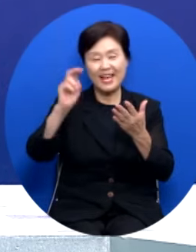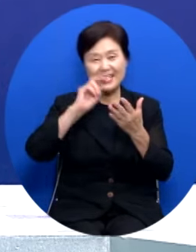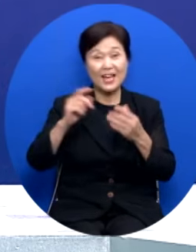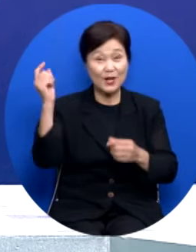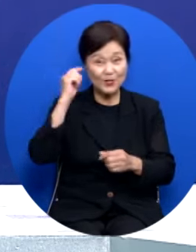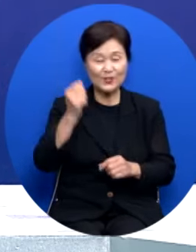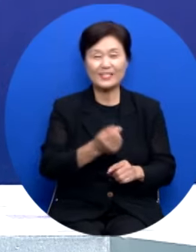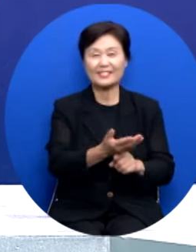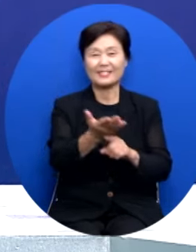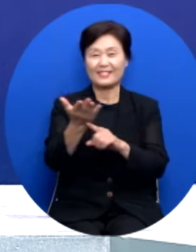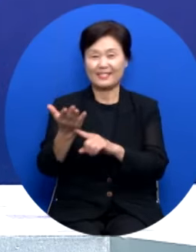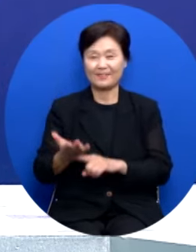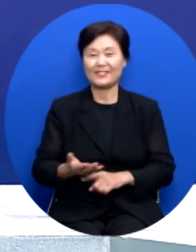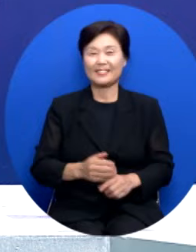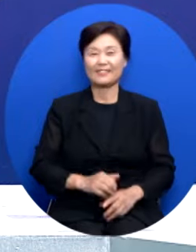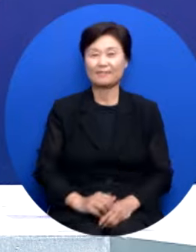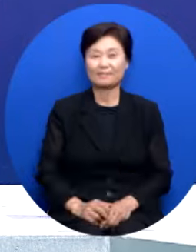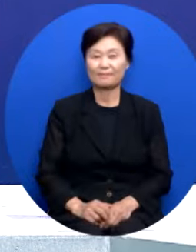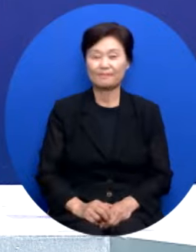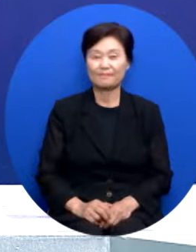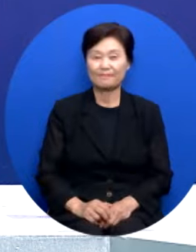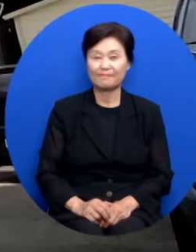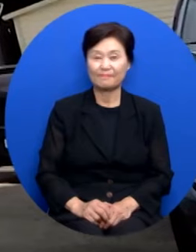소식을 박재한 기자가 전해드립니다.